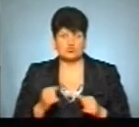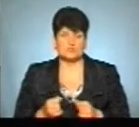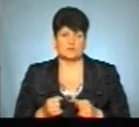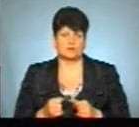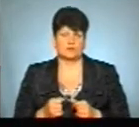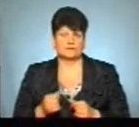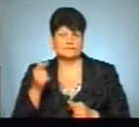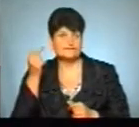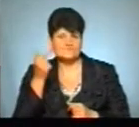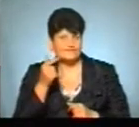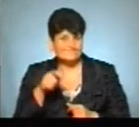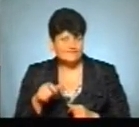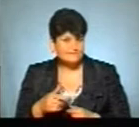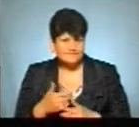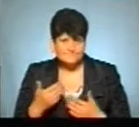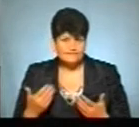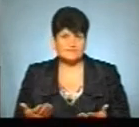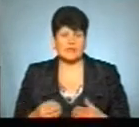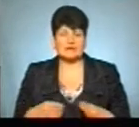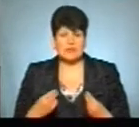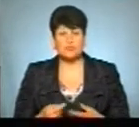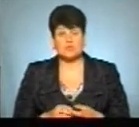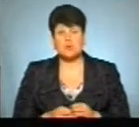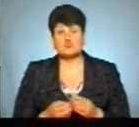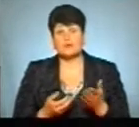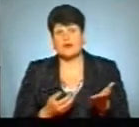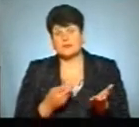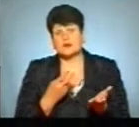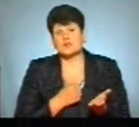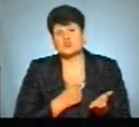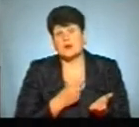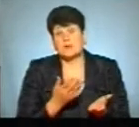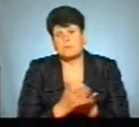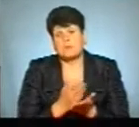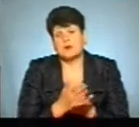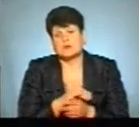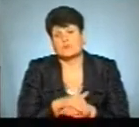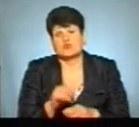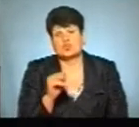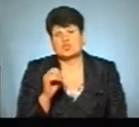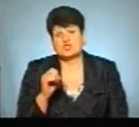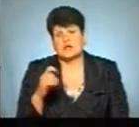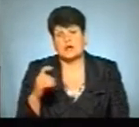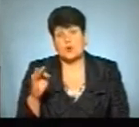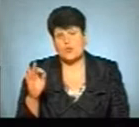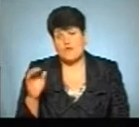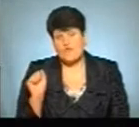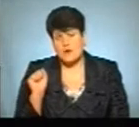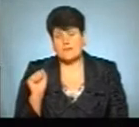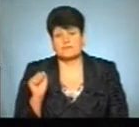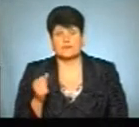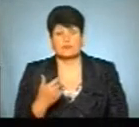які ці процеси здійснюють, дають ось такі результати, які ми, на жаль, мали ось на вулиці Чехова в варіанті ось